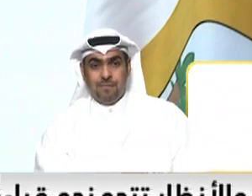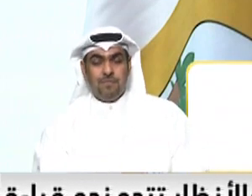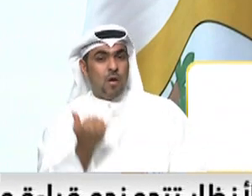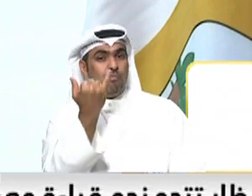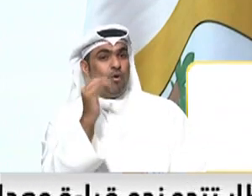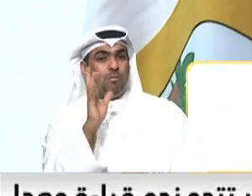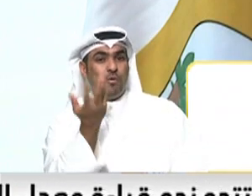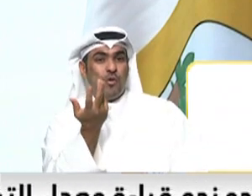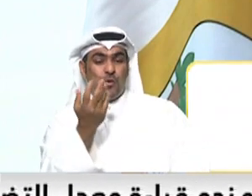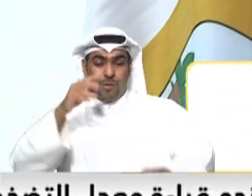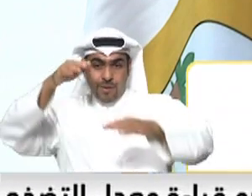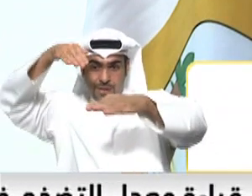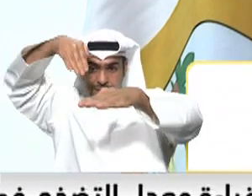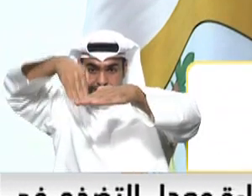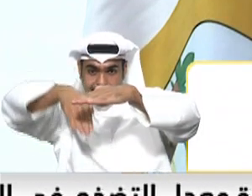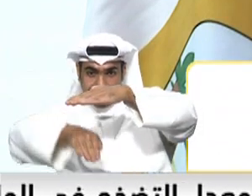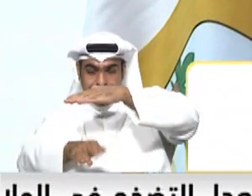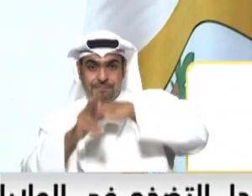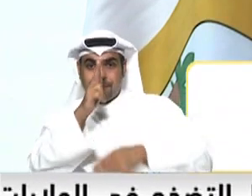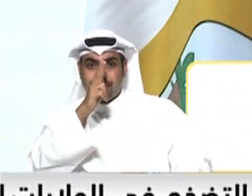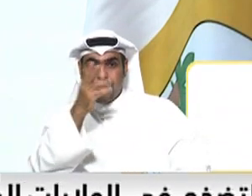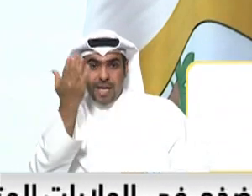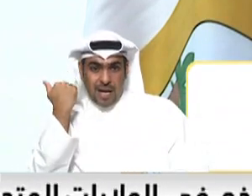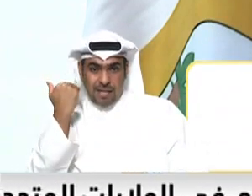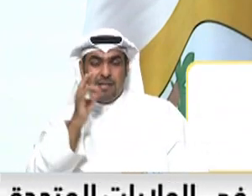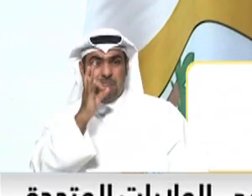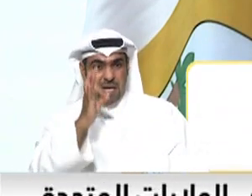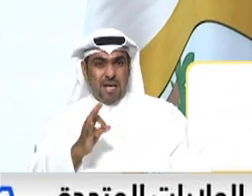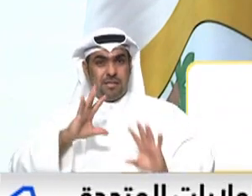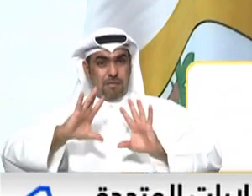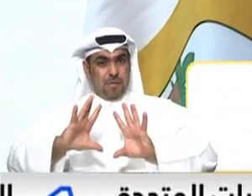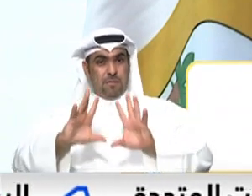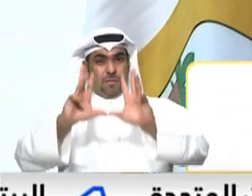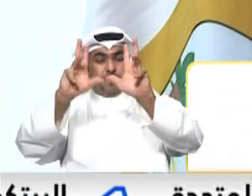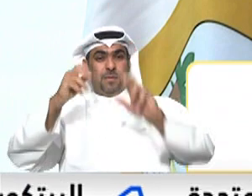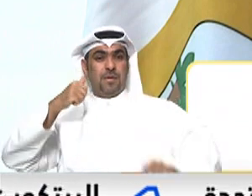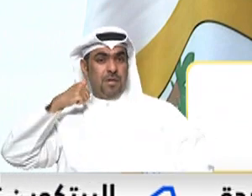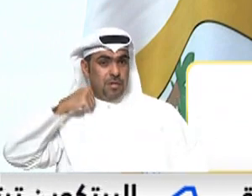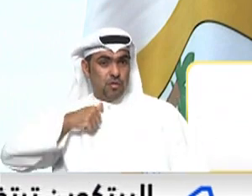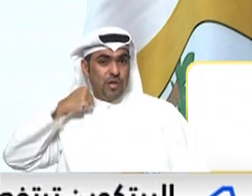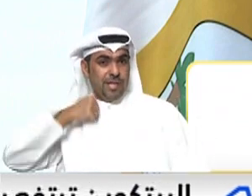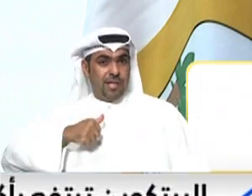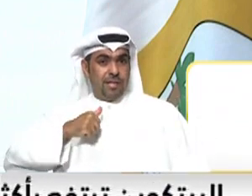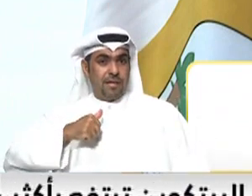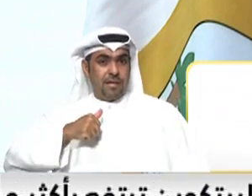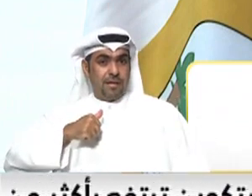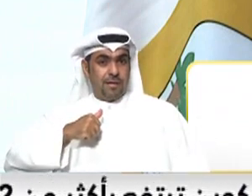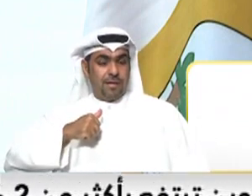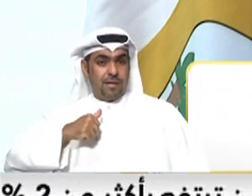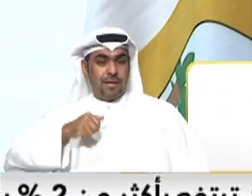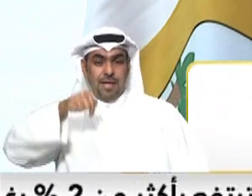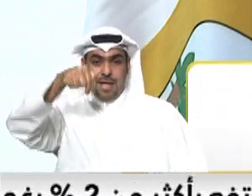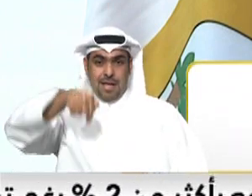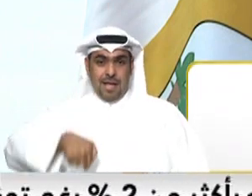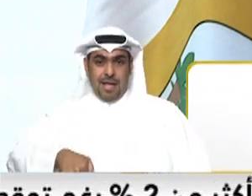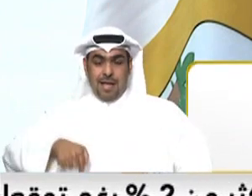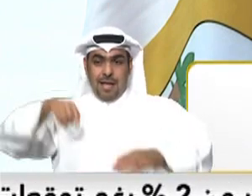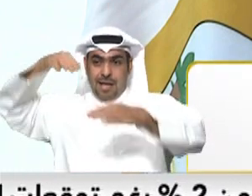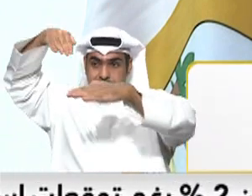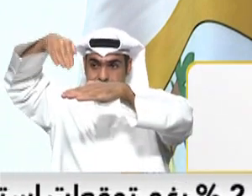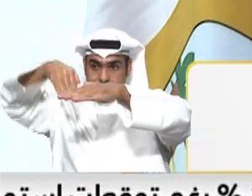النفق في استعمالات مختلفة، ولو تلاحظون بأن هذا راح يكون متصل مع